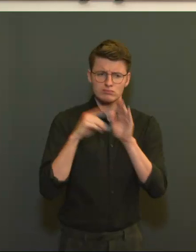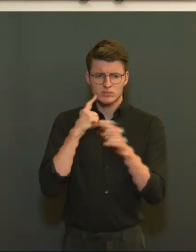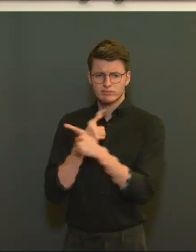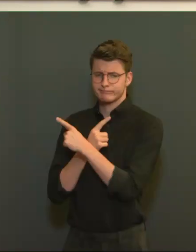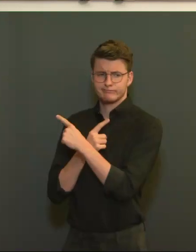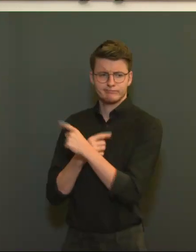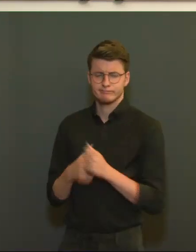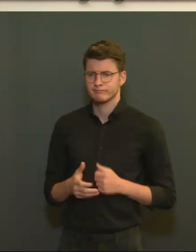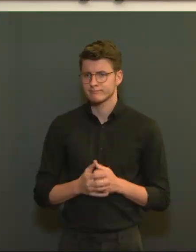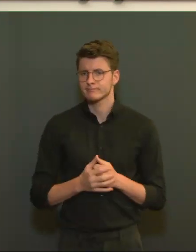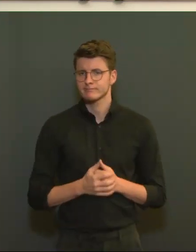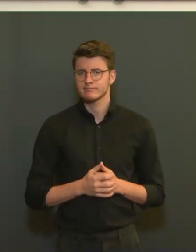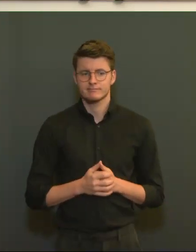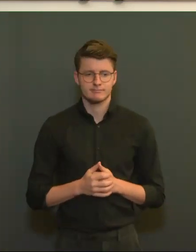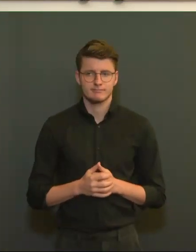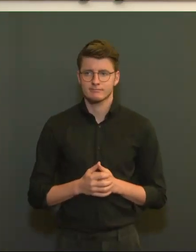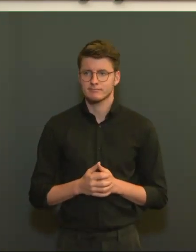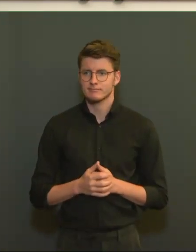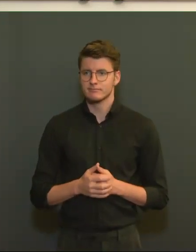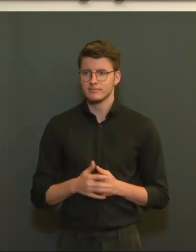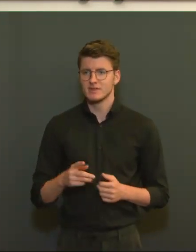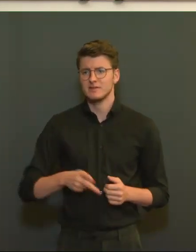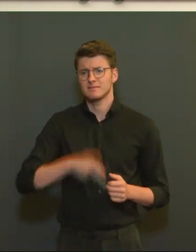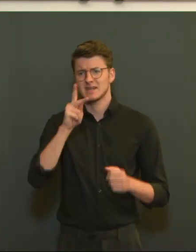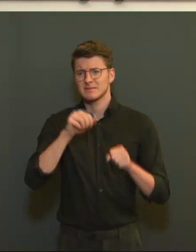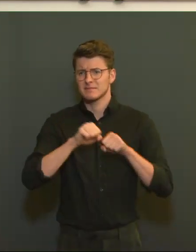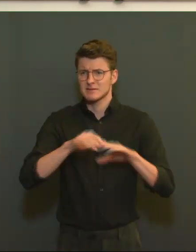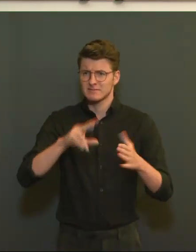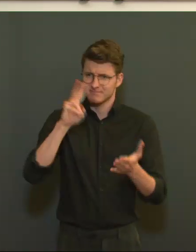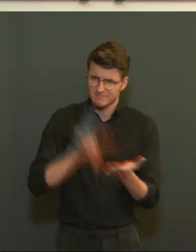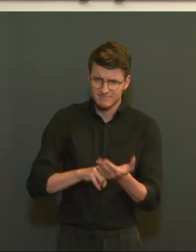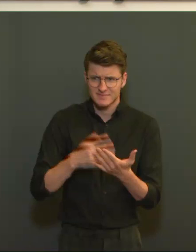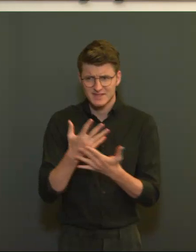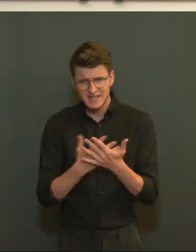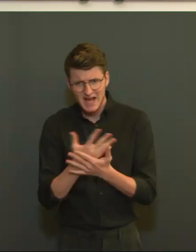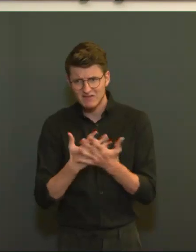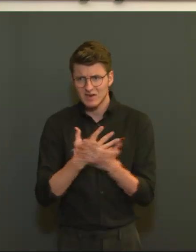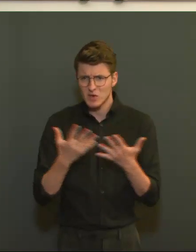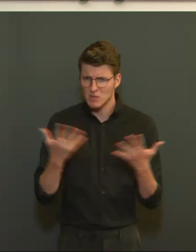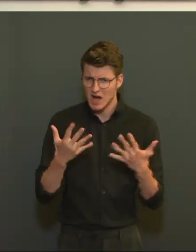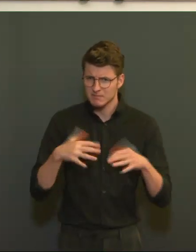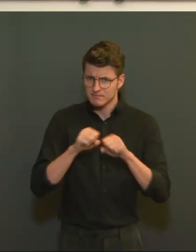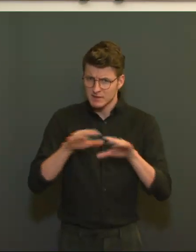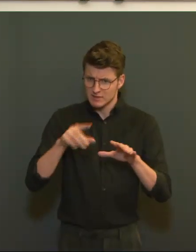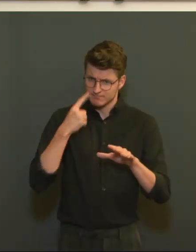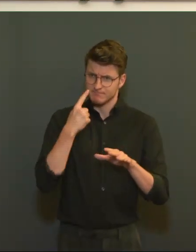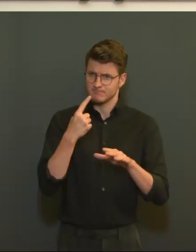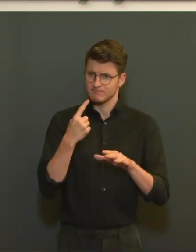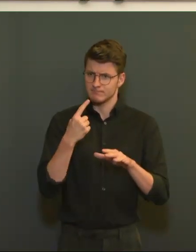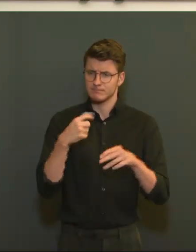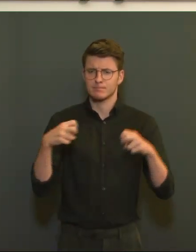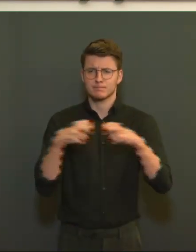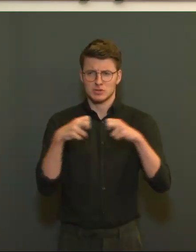Het hoogst aantal nieuwe gevallen, in absolute aantallen, stellen we nog steeds vast in het Brussels